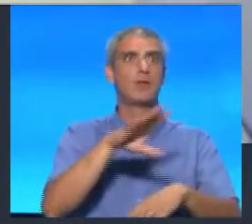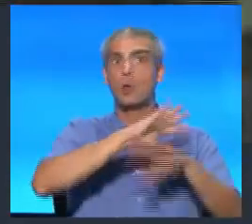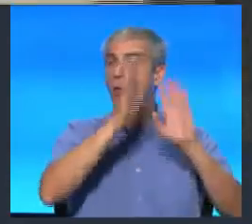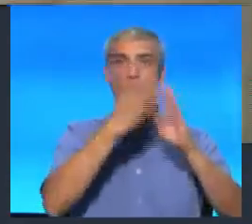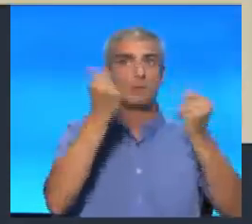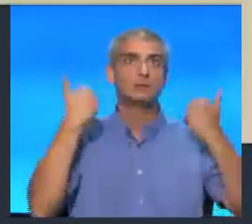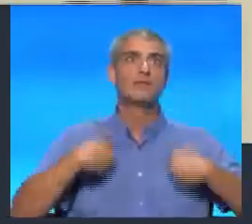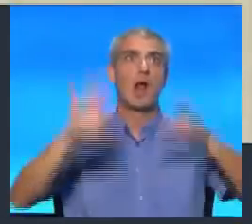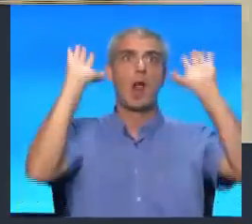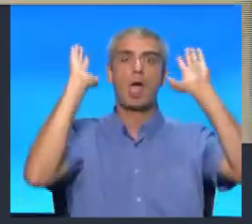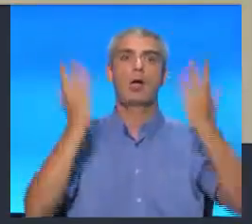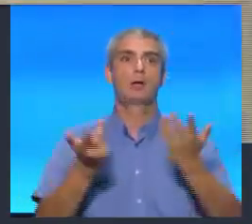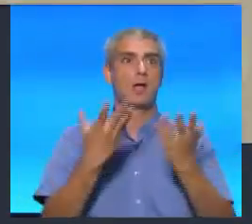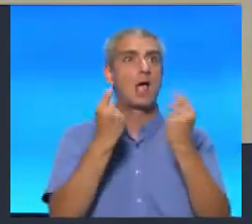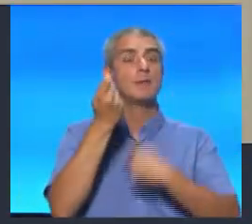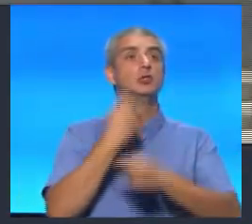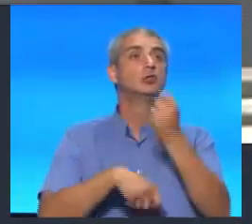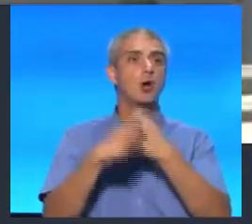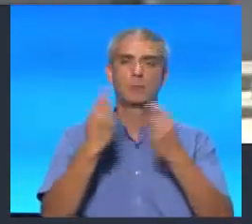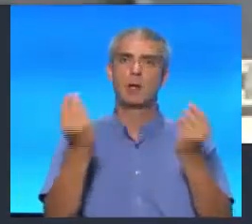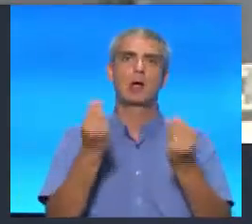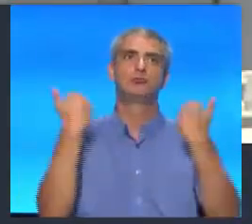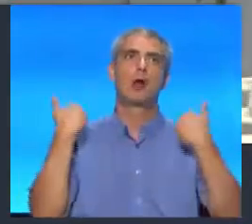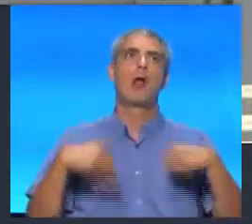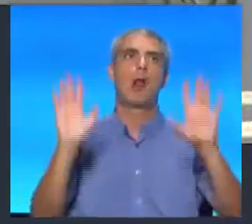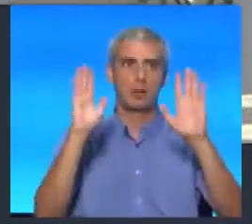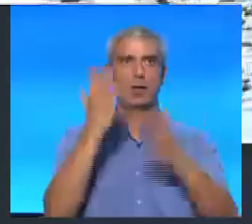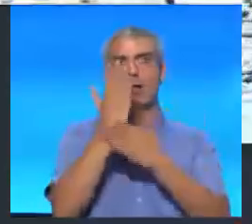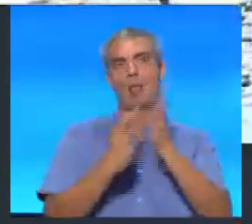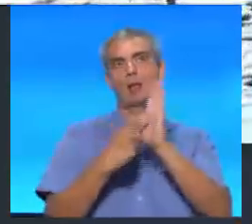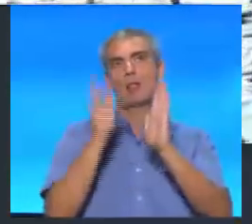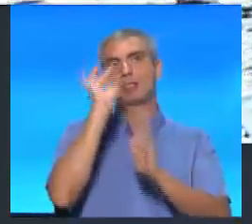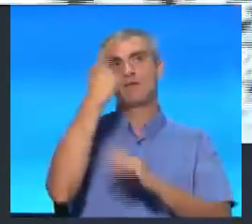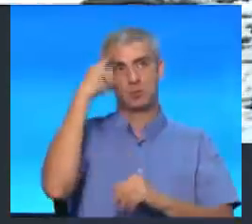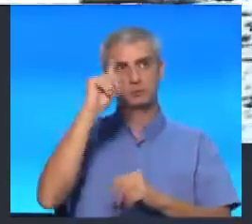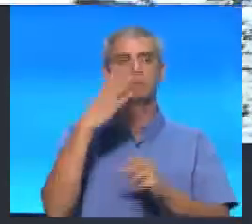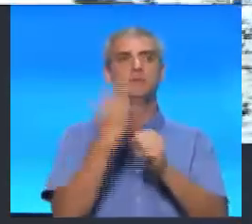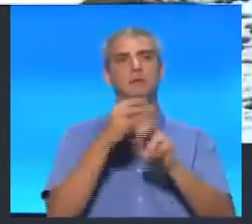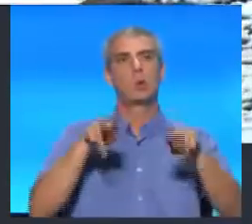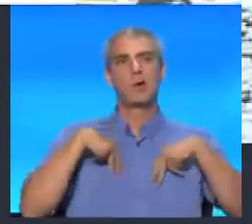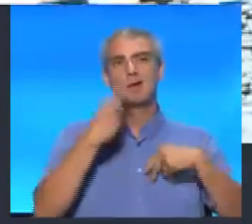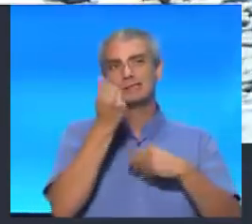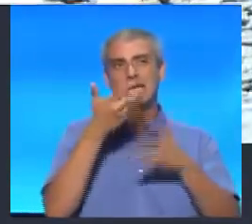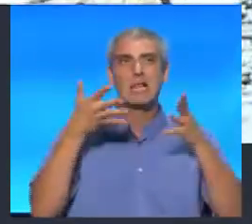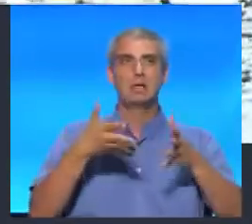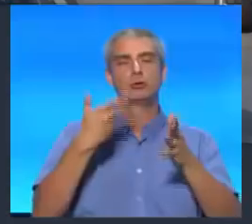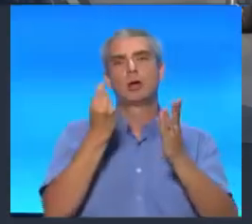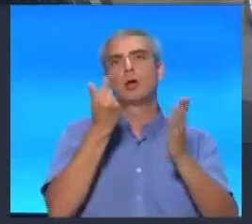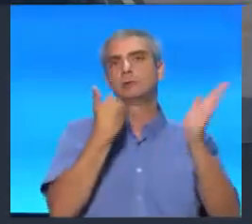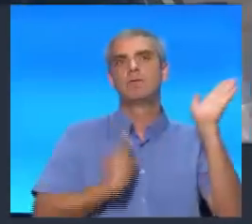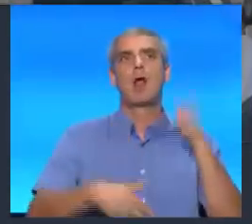הכסף. רבים מהסוחרים ירדו מנכסיהם, חלקם טבעו את היזם והצליחו להשיב חלק קטן מההשקעה שירדה